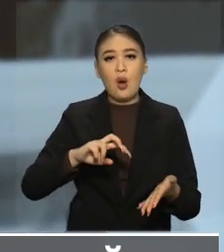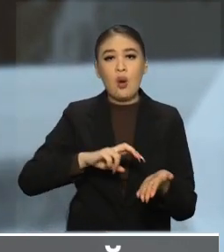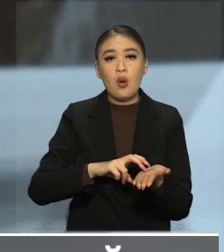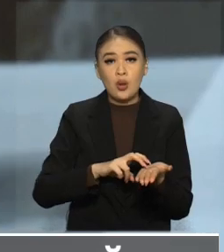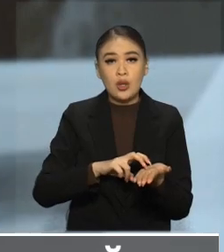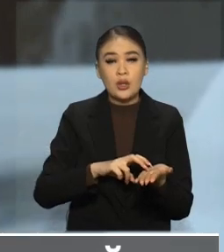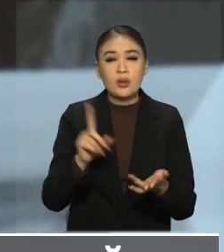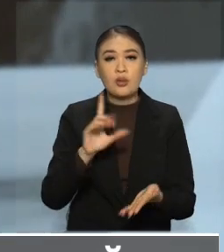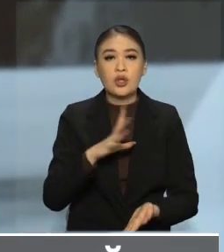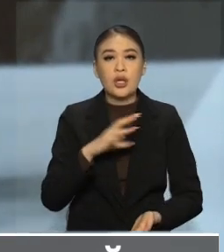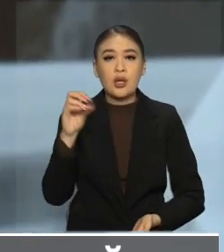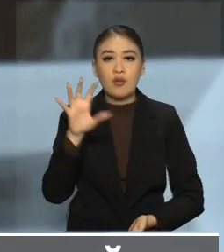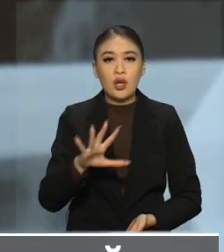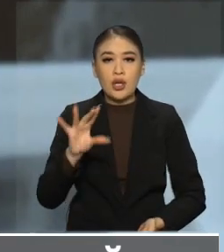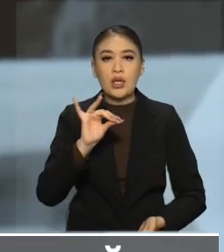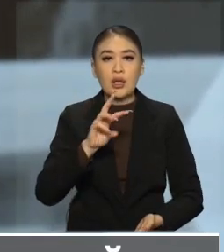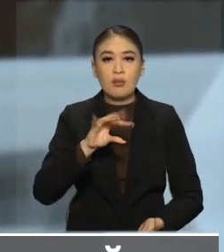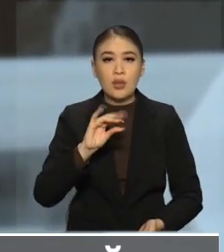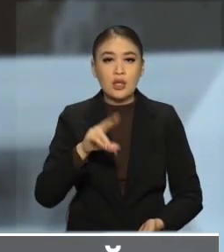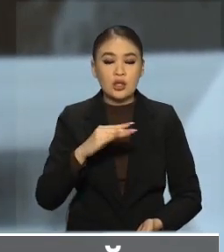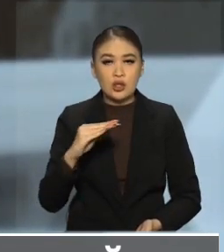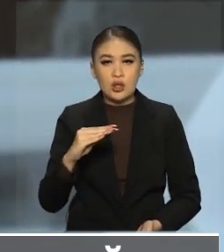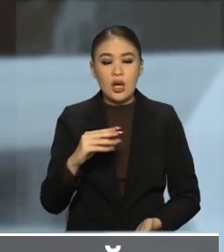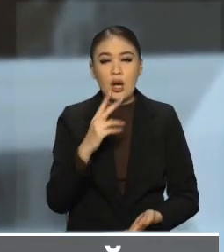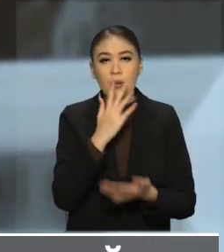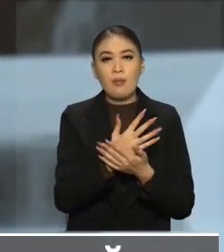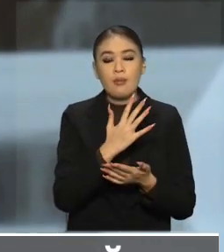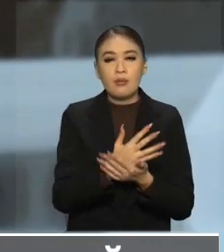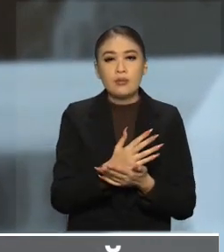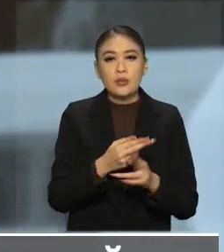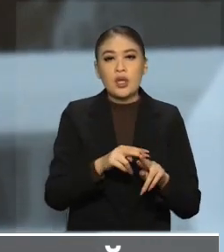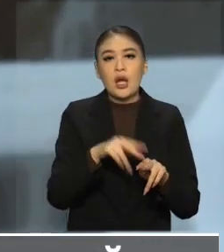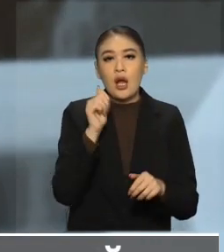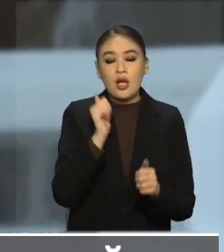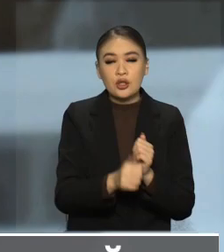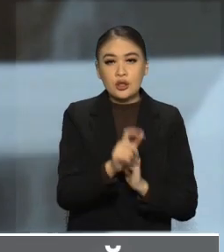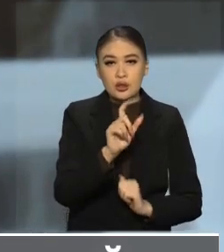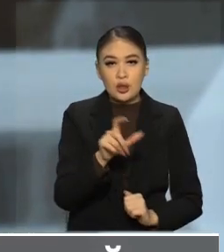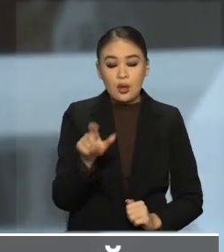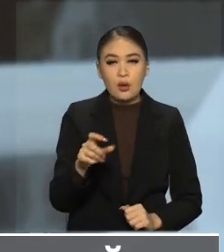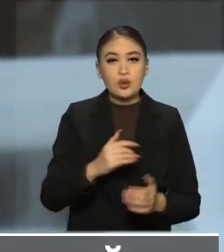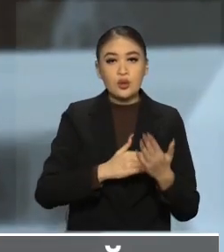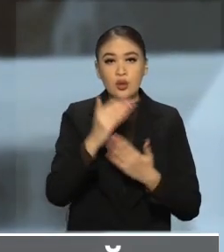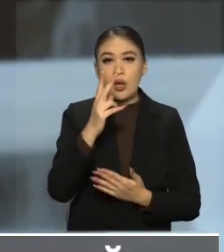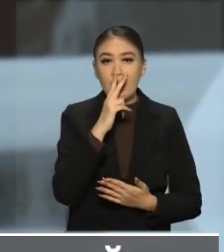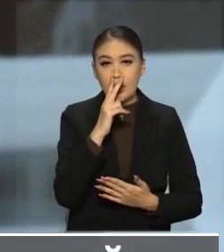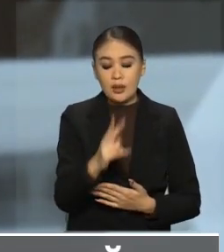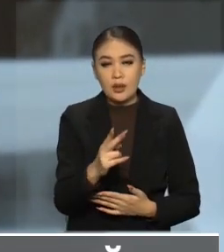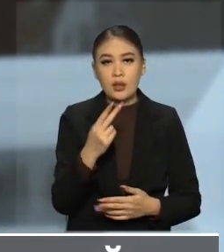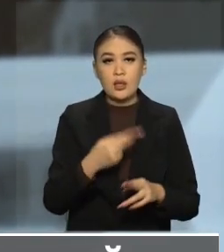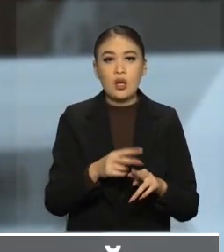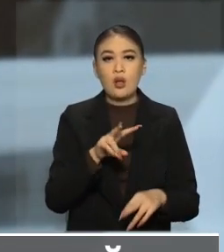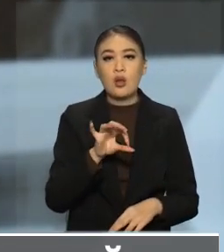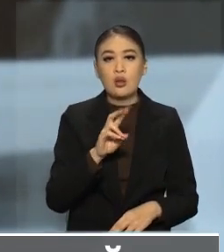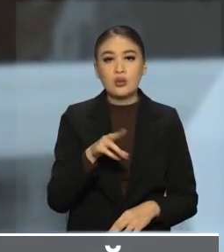Еуропада имиджге, компанияның имиджіне, адамның имиджіне өте жоғары қарайды. Олар өздері